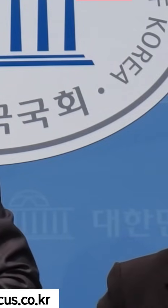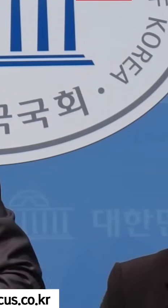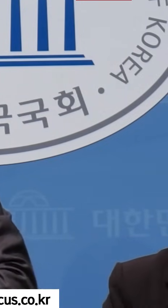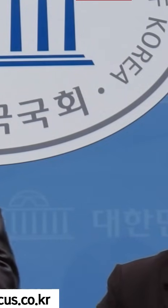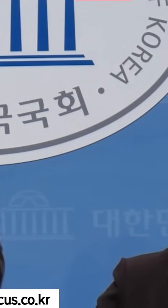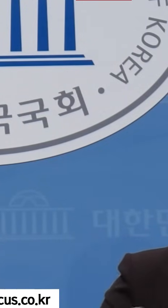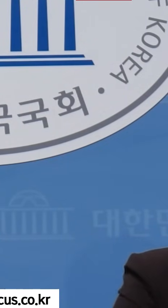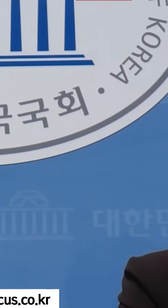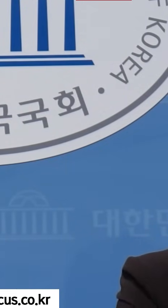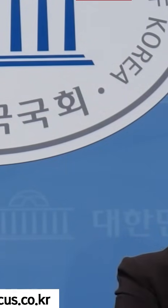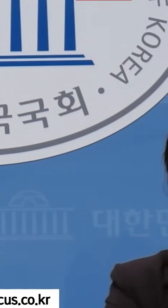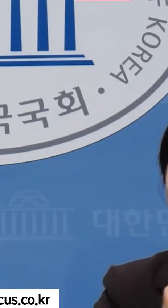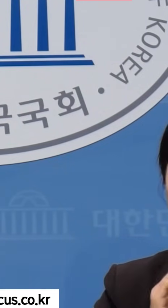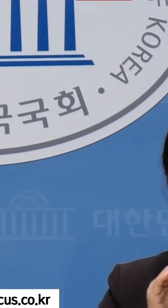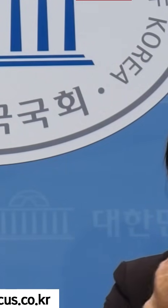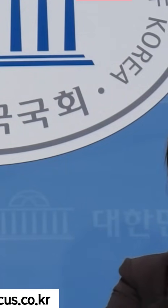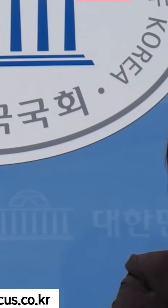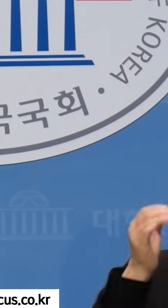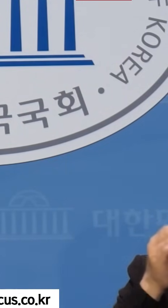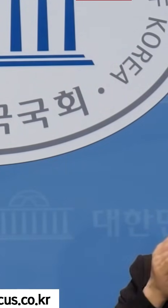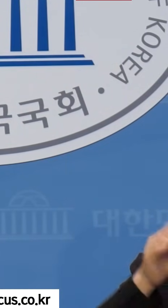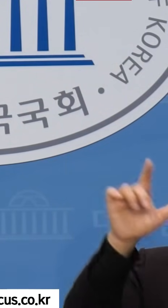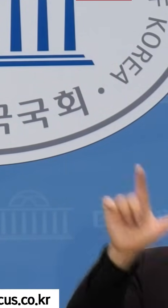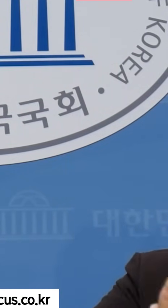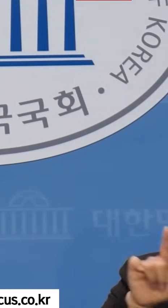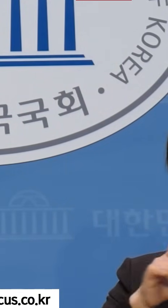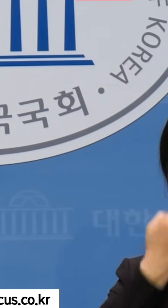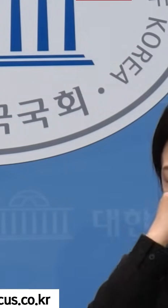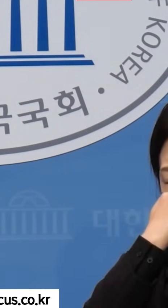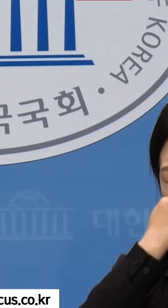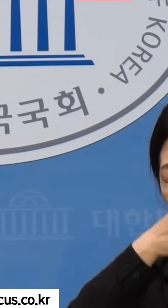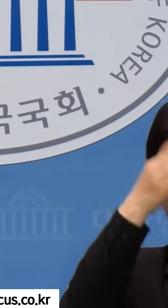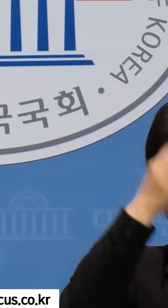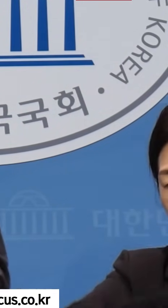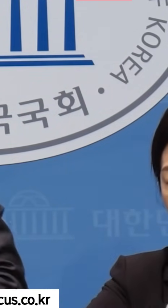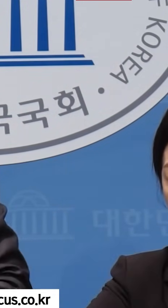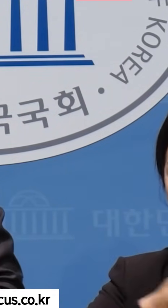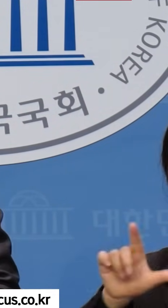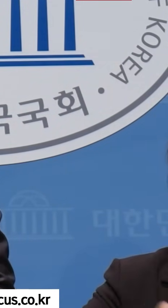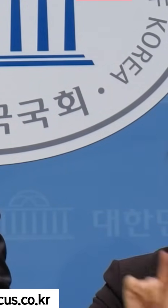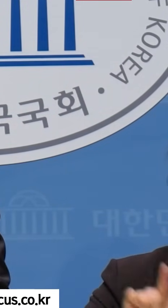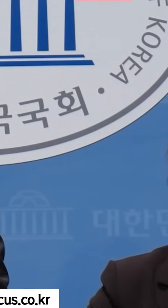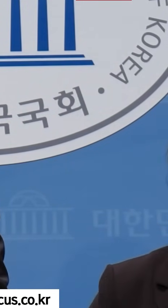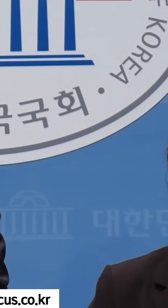오히려 적반하장식으로 몰상식한 대응을 하고 있다.